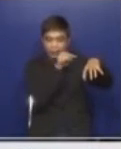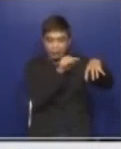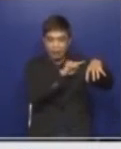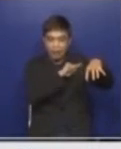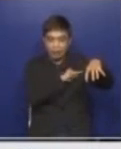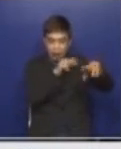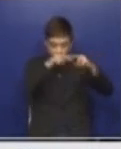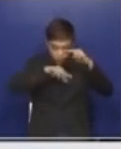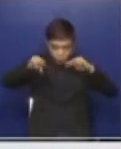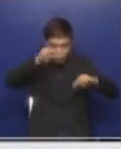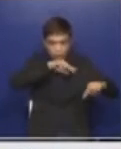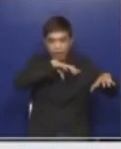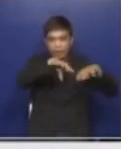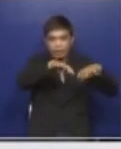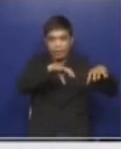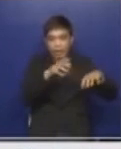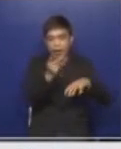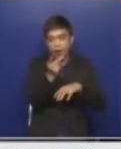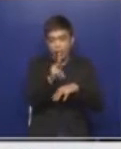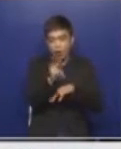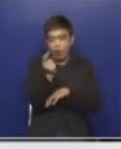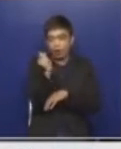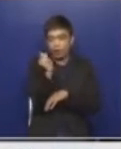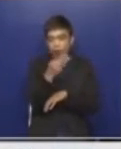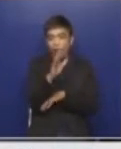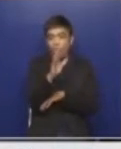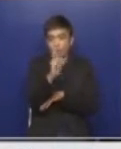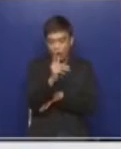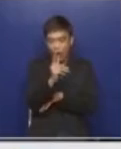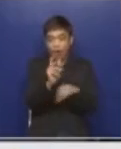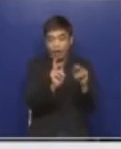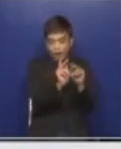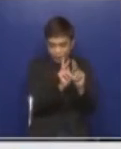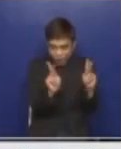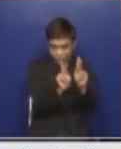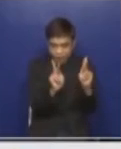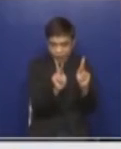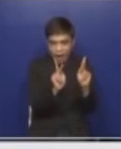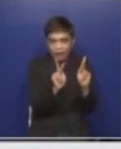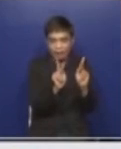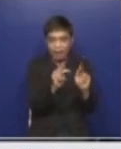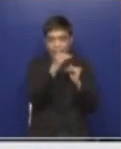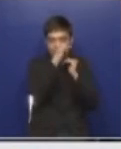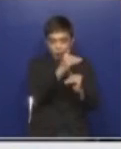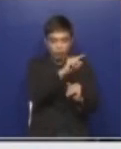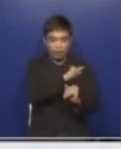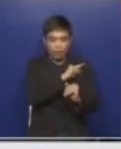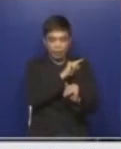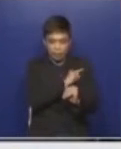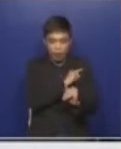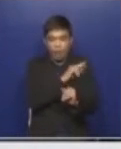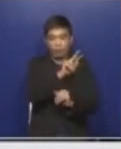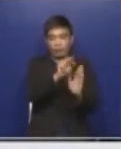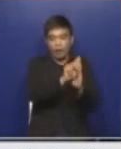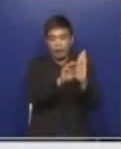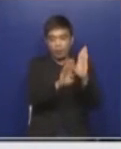รรมการนโยบายที่ดินแห่งชาติคือคทช.ชุดนี้เป็นคณะกรรมการกำหนดนโยบายครับเพราะฉะนั้นหน่